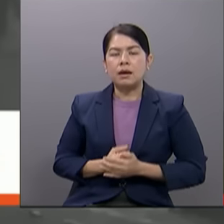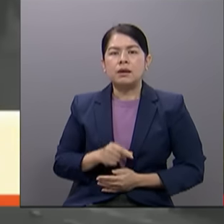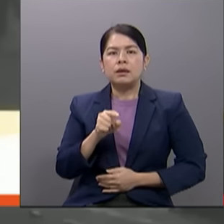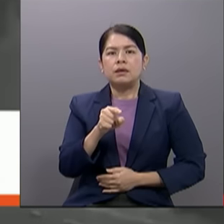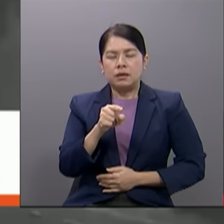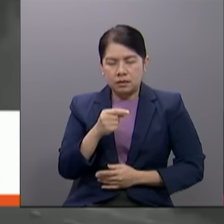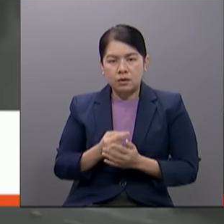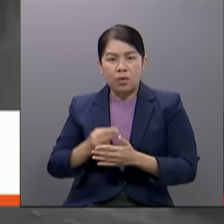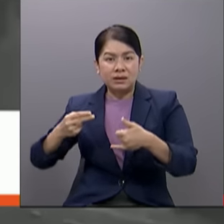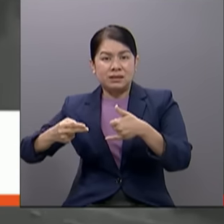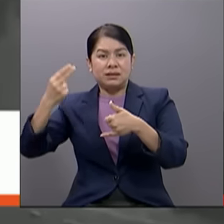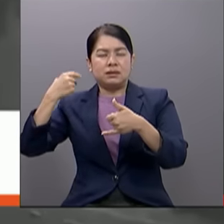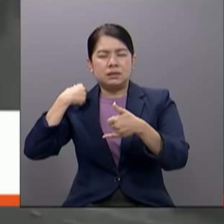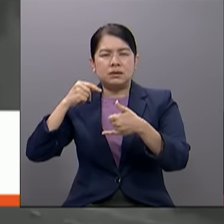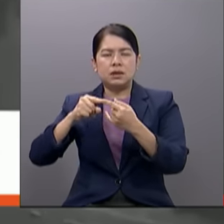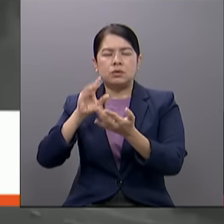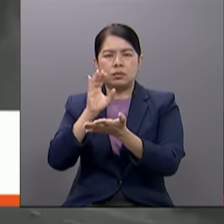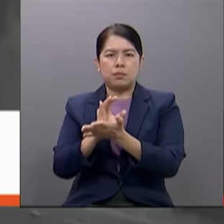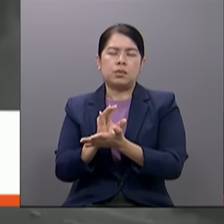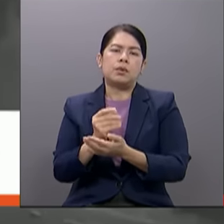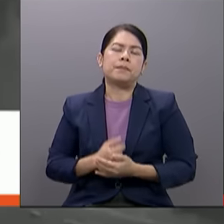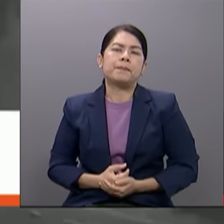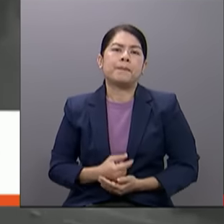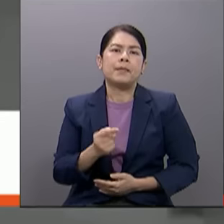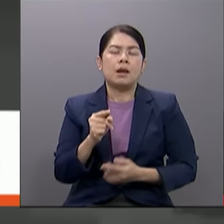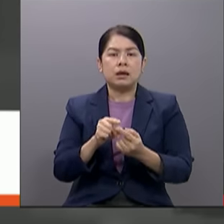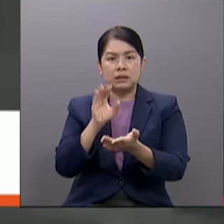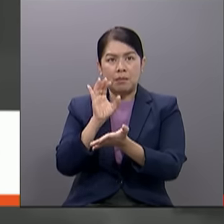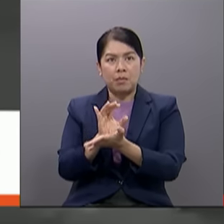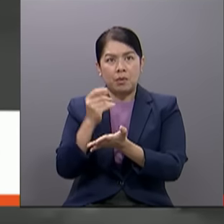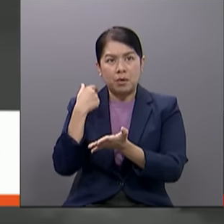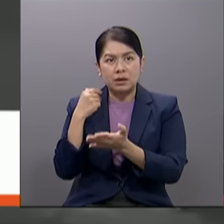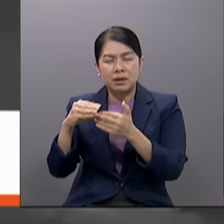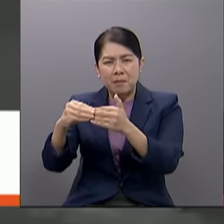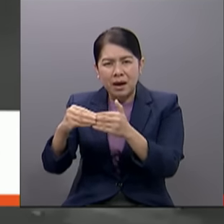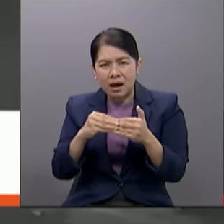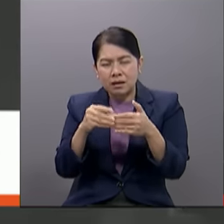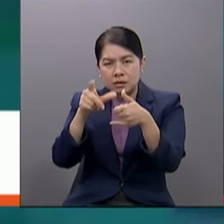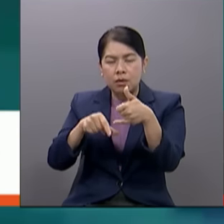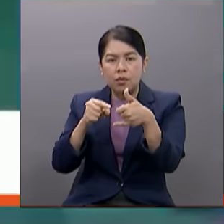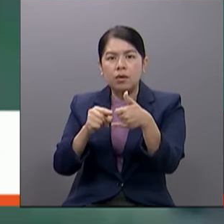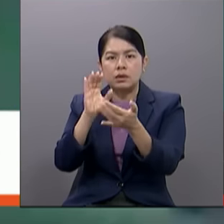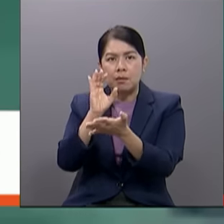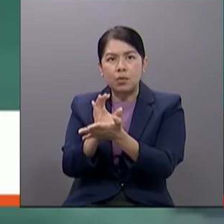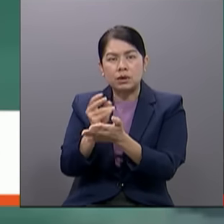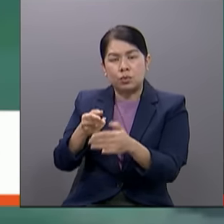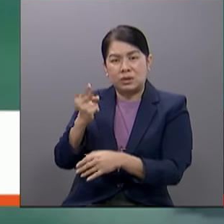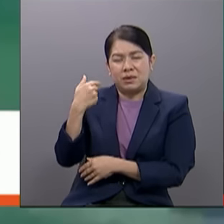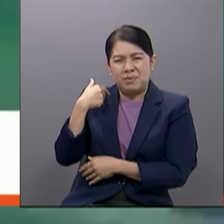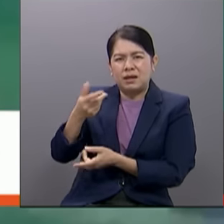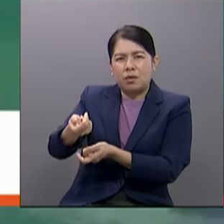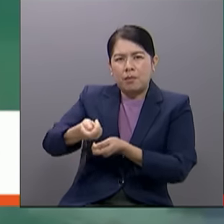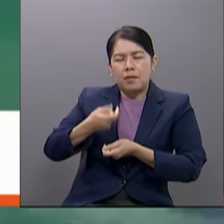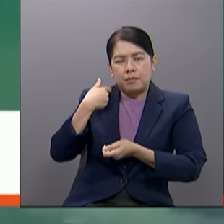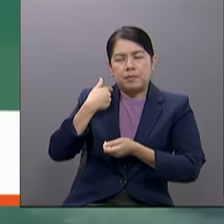อกและล้มลงบริเวณประตูบ้านตำรวจอีกนายนึงจึงพยายามที่จะพาร่างออกจากจุดเสี่ยงภาพนี้เกิดขึ้นนะคะ